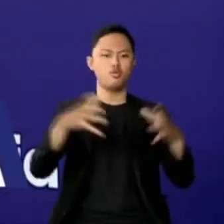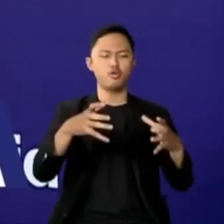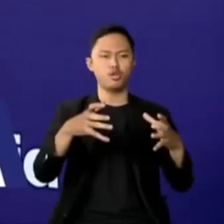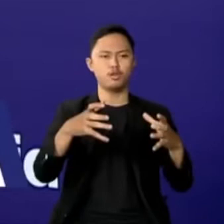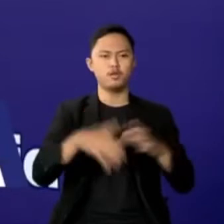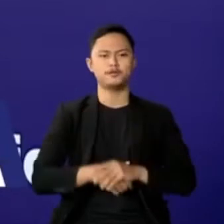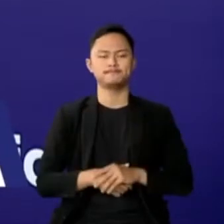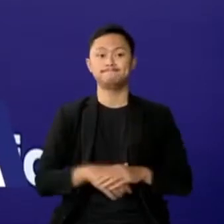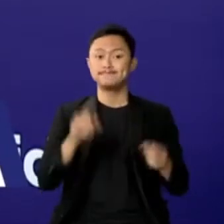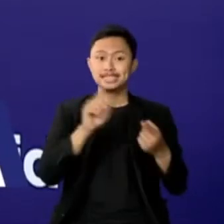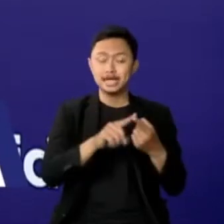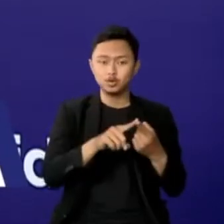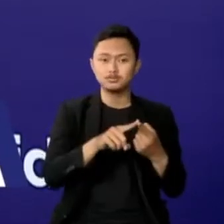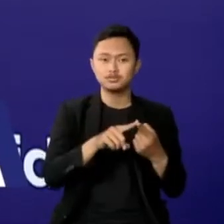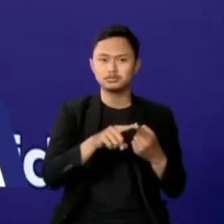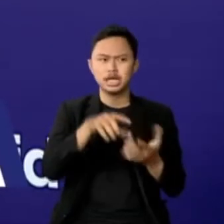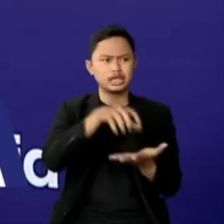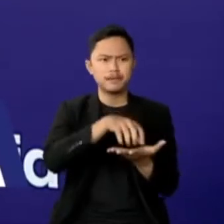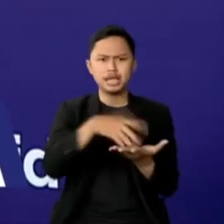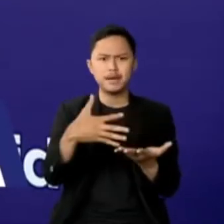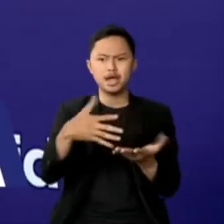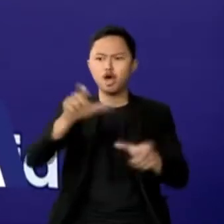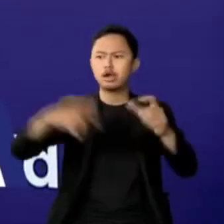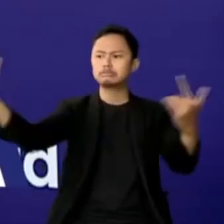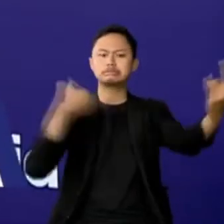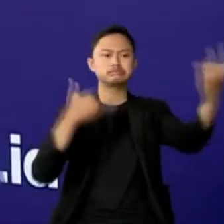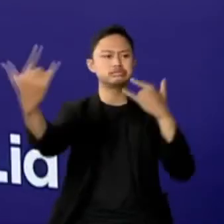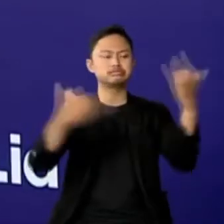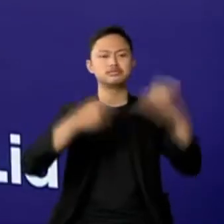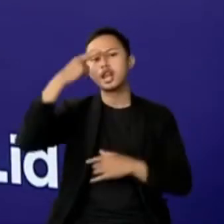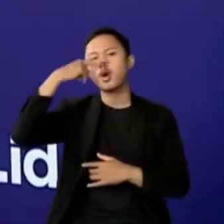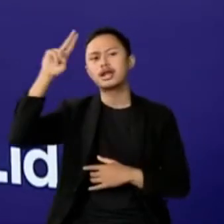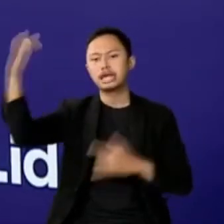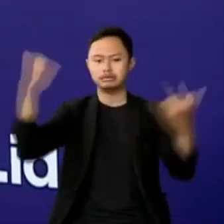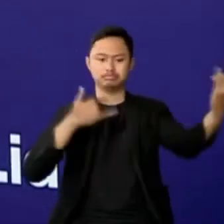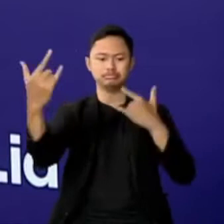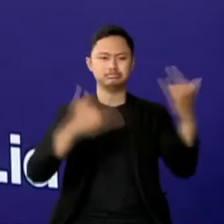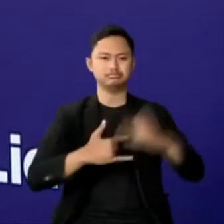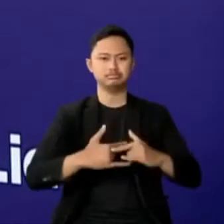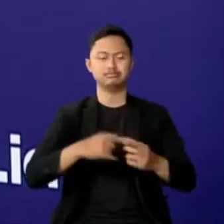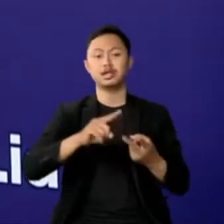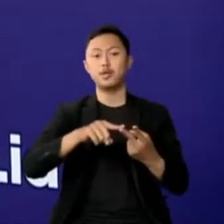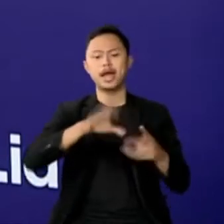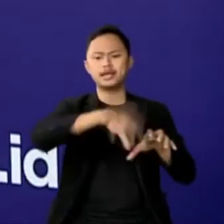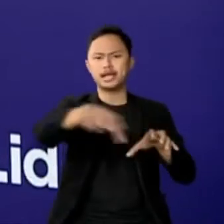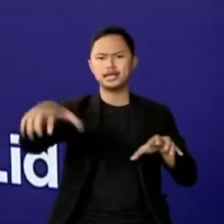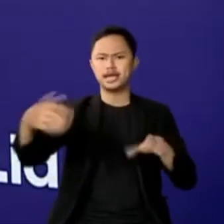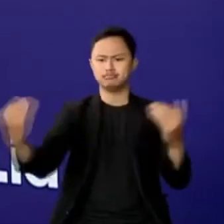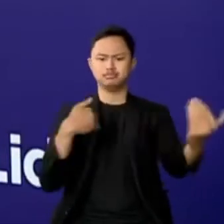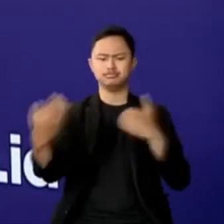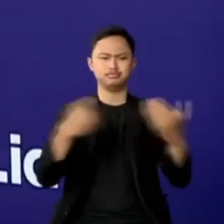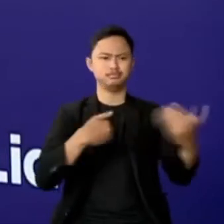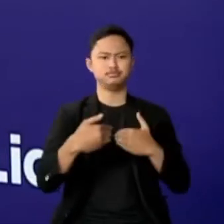pertama ya tempatnya mendarat ini dari orang dari luar negeri dan dari daerah Intan potensi yang